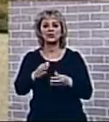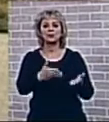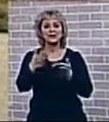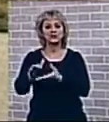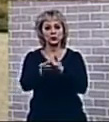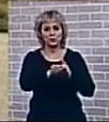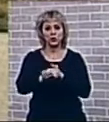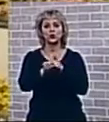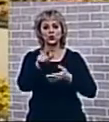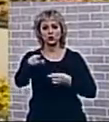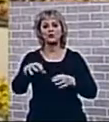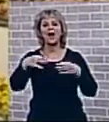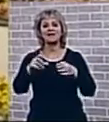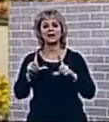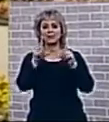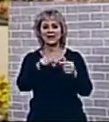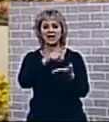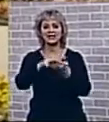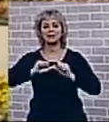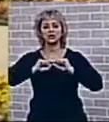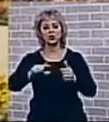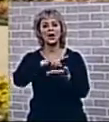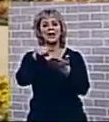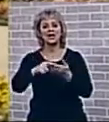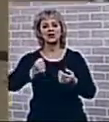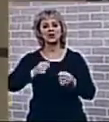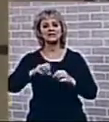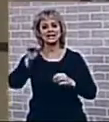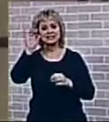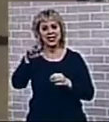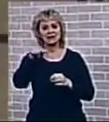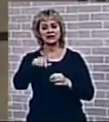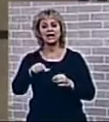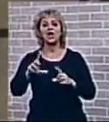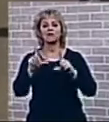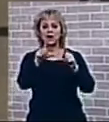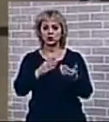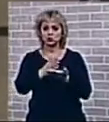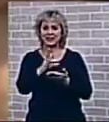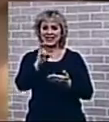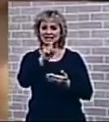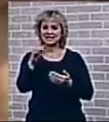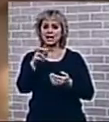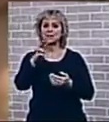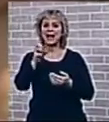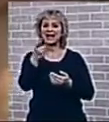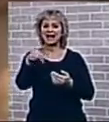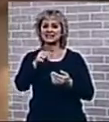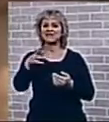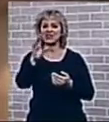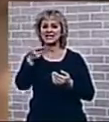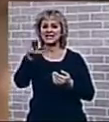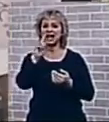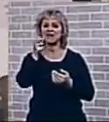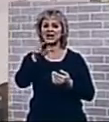к миру и дружбе автопробегом по городам-героям и городам воинской славы. В маршруте Назрань, Магас,